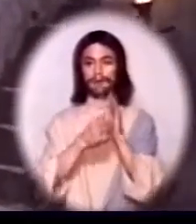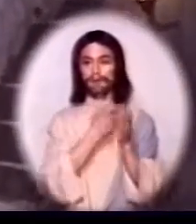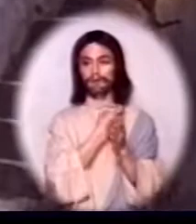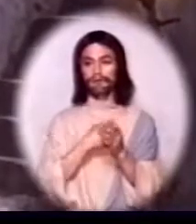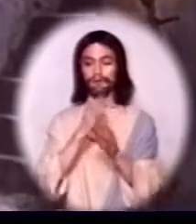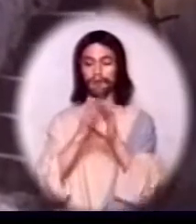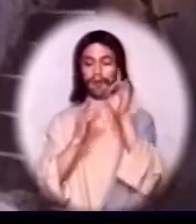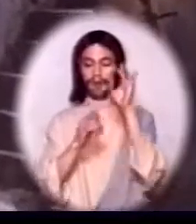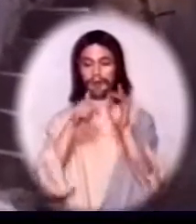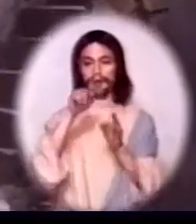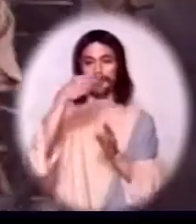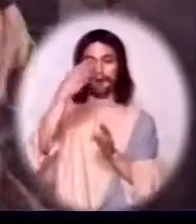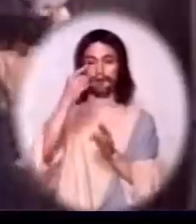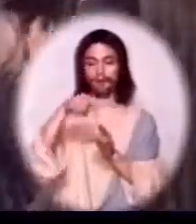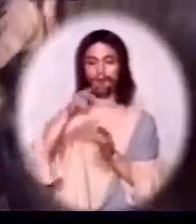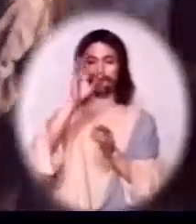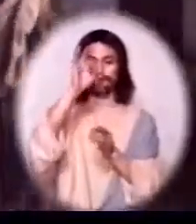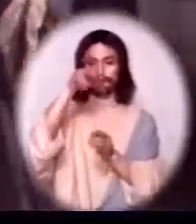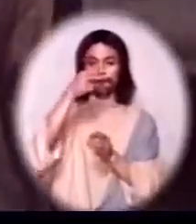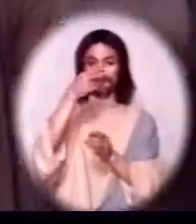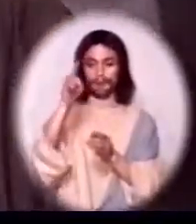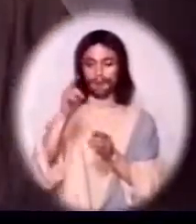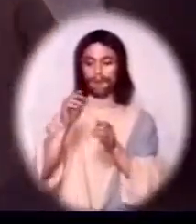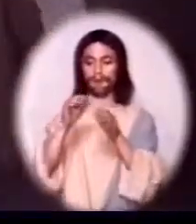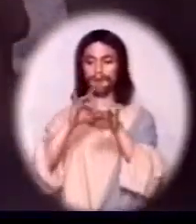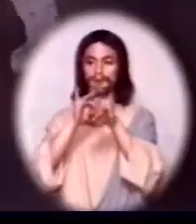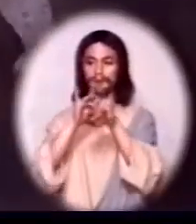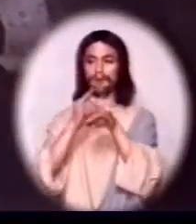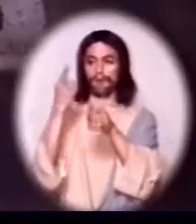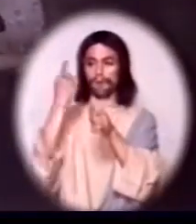그때 열두 제자 중에 하나인 가룟 유다에게 사탄이 들어가니